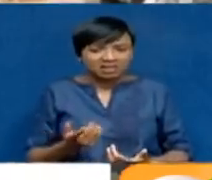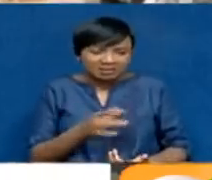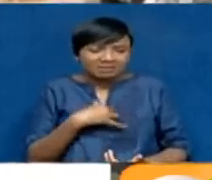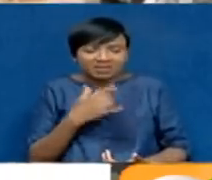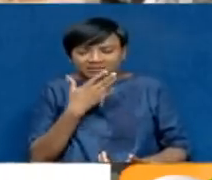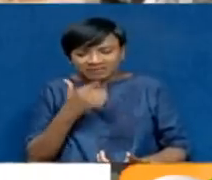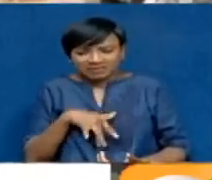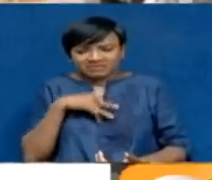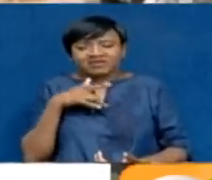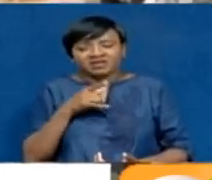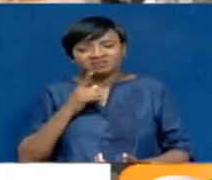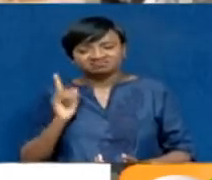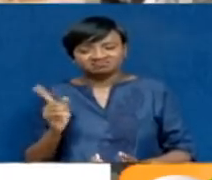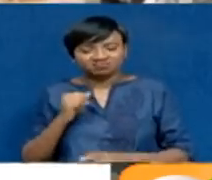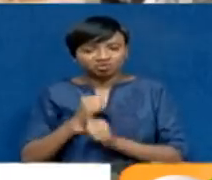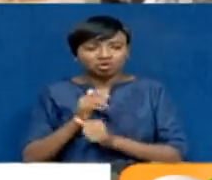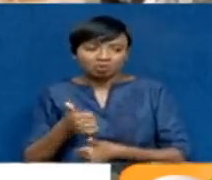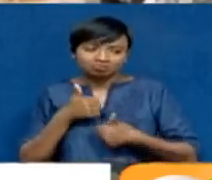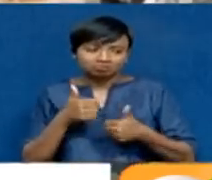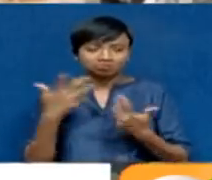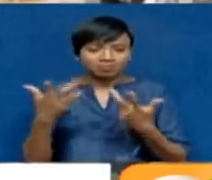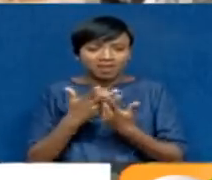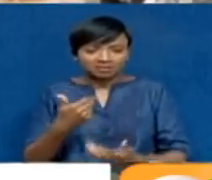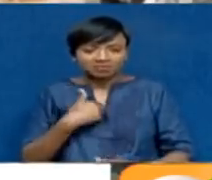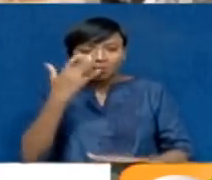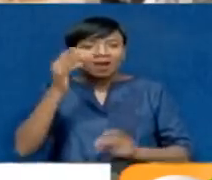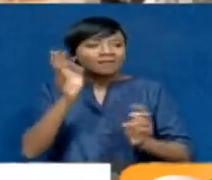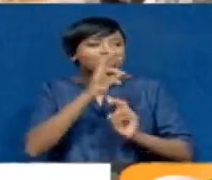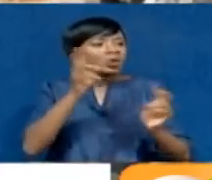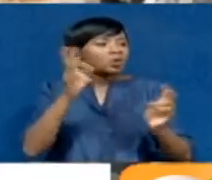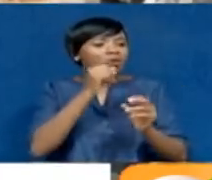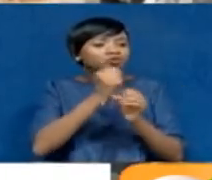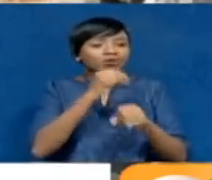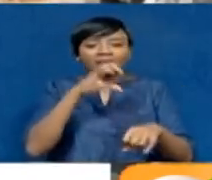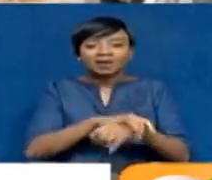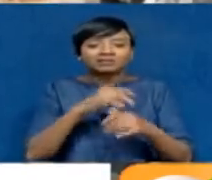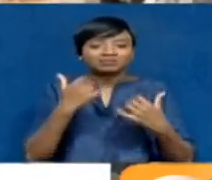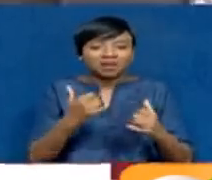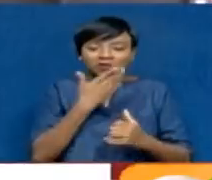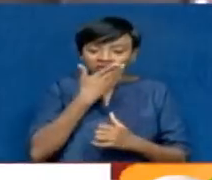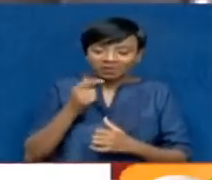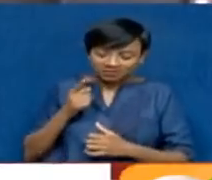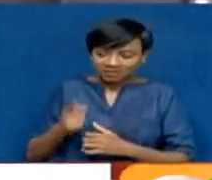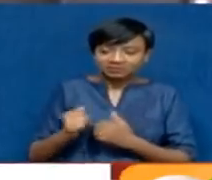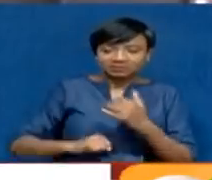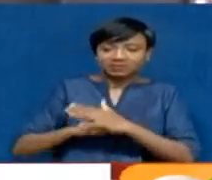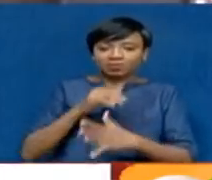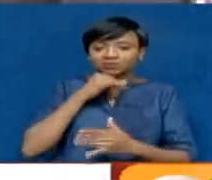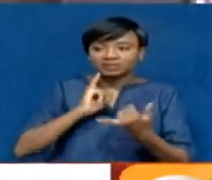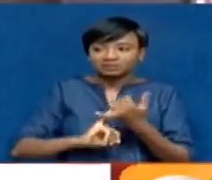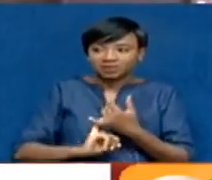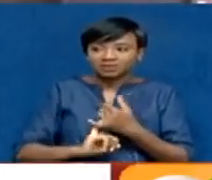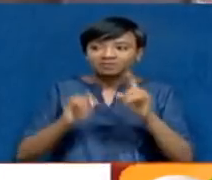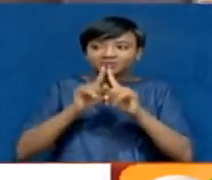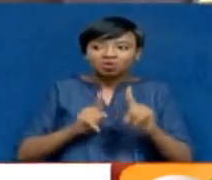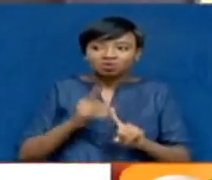tu nichague hiyo kazi juu nimejaribu kutafuta kazi na nimekosa. Sasa nikaona nifanye. Wakati kulikuwa